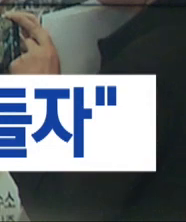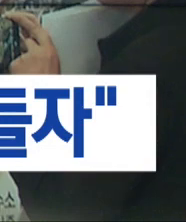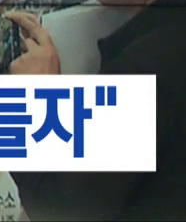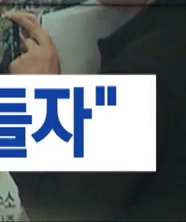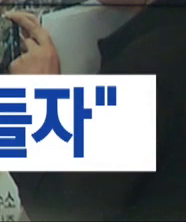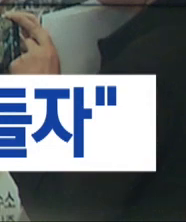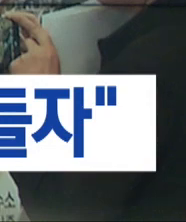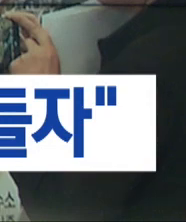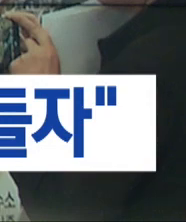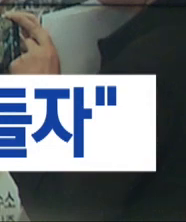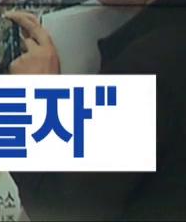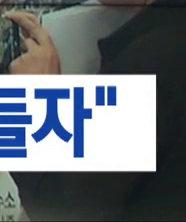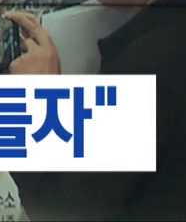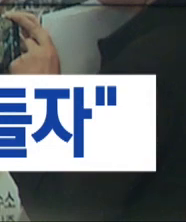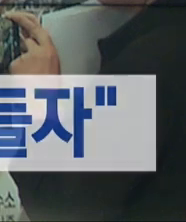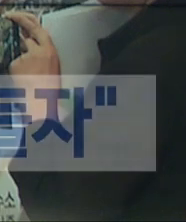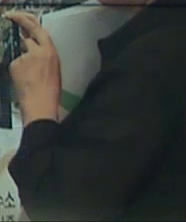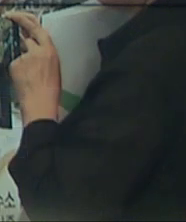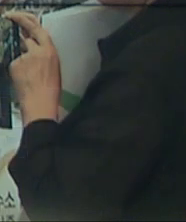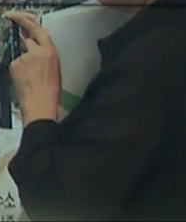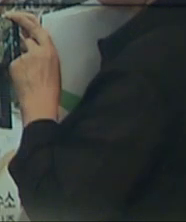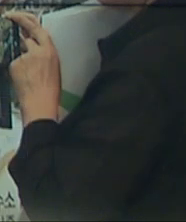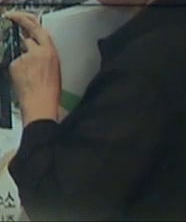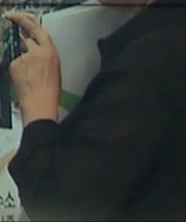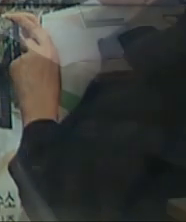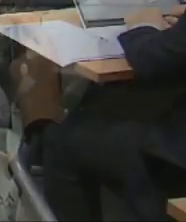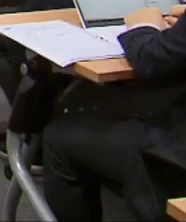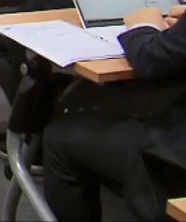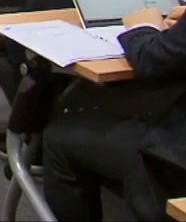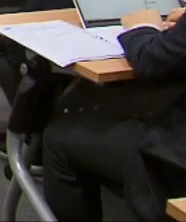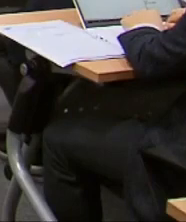공동체, 성과를 거둘 수 있을까요? 윤주하 기자가 취재했습니다.